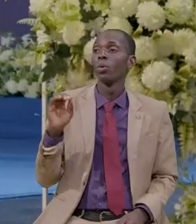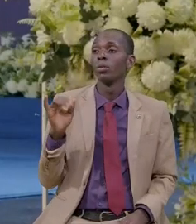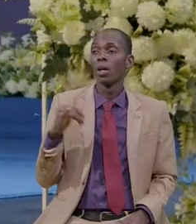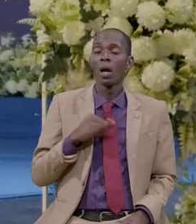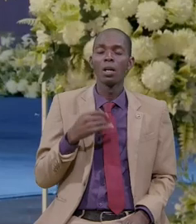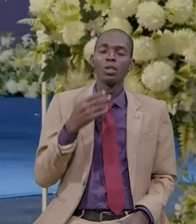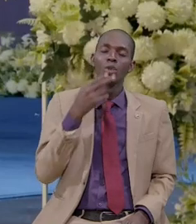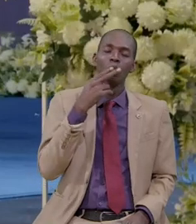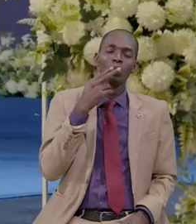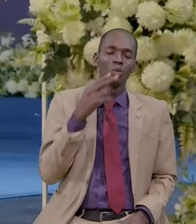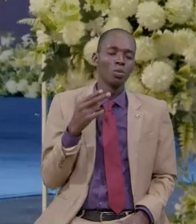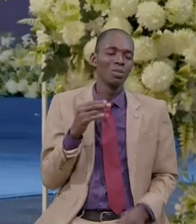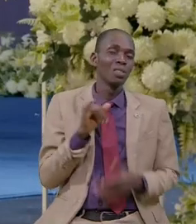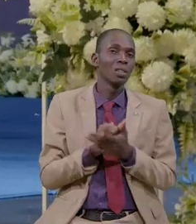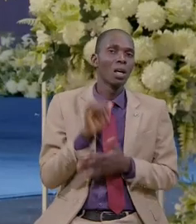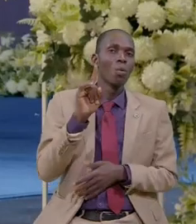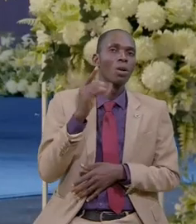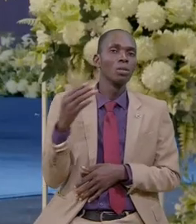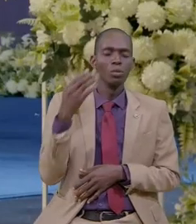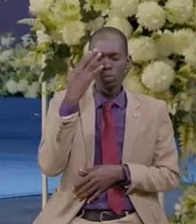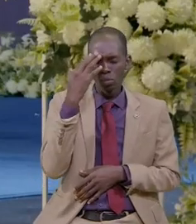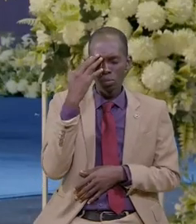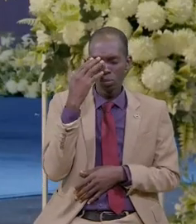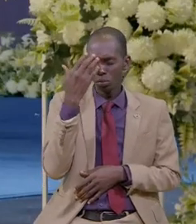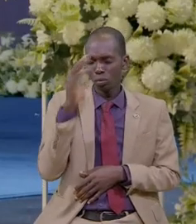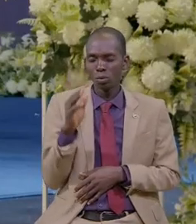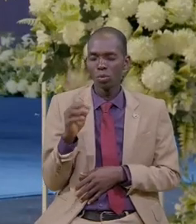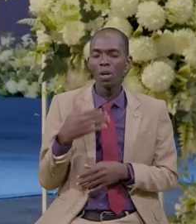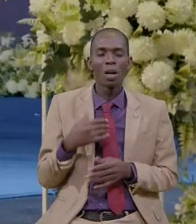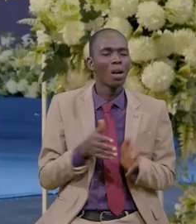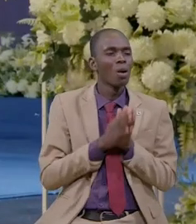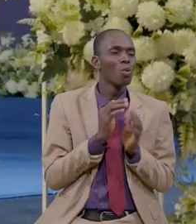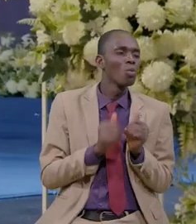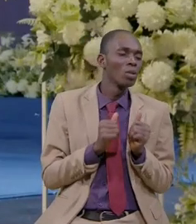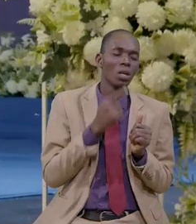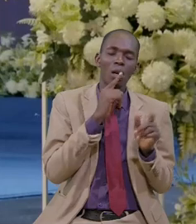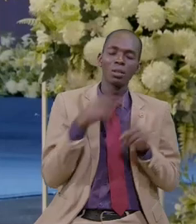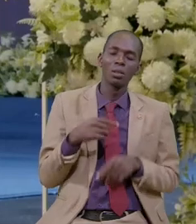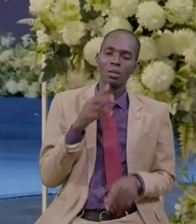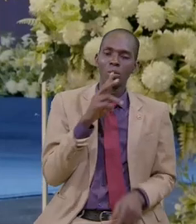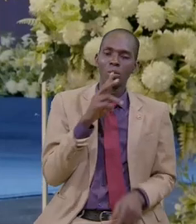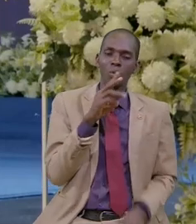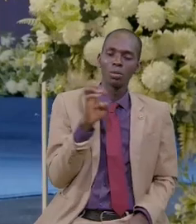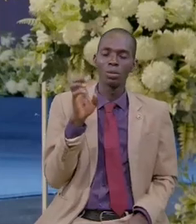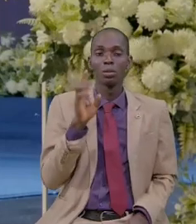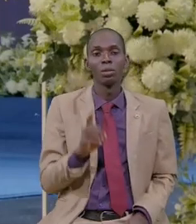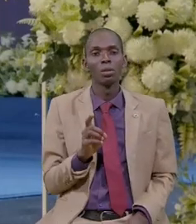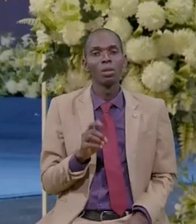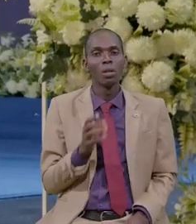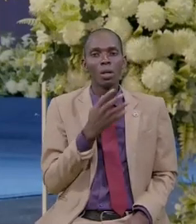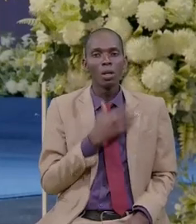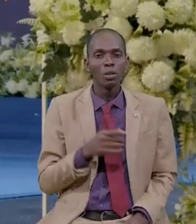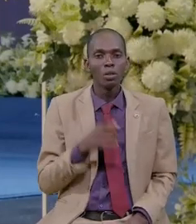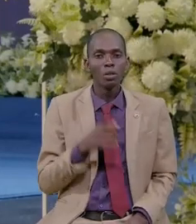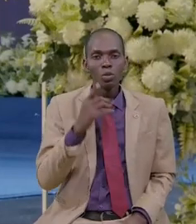j'ai fumé la chose. J'ai dit quelle chose? Il dit, les herbes. Et tu veux moissonner et travailler